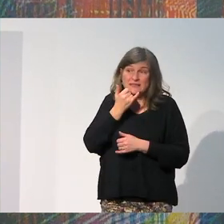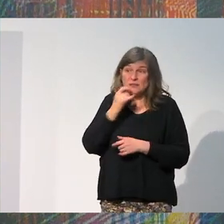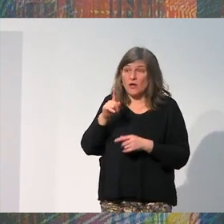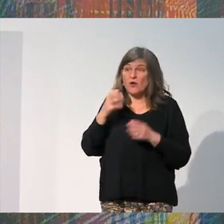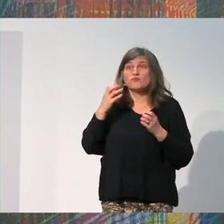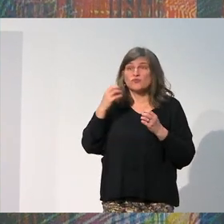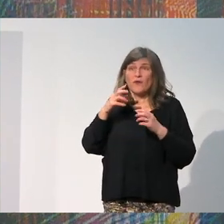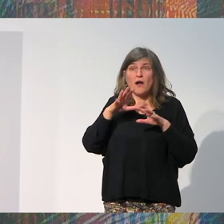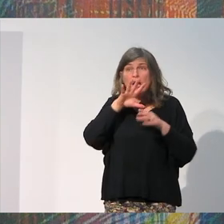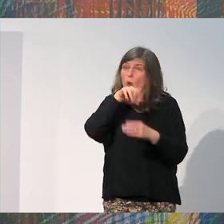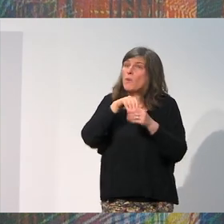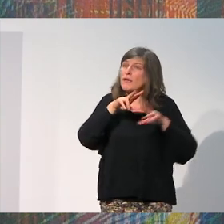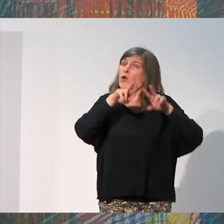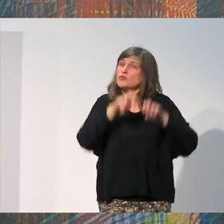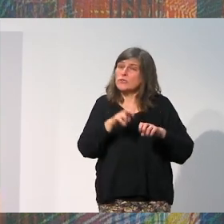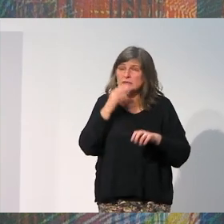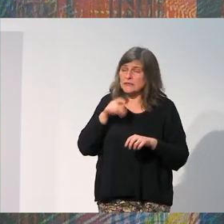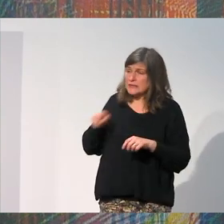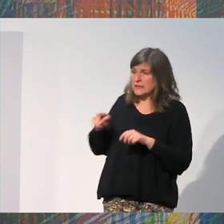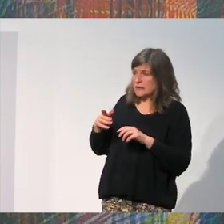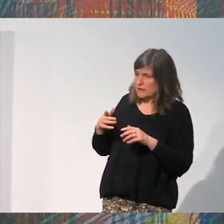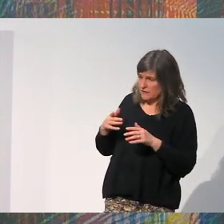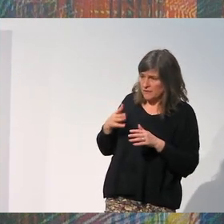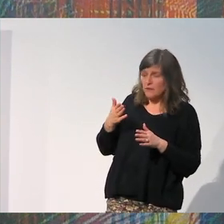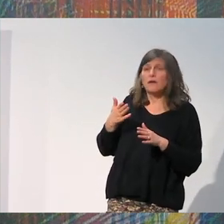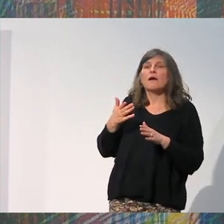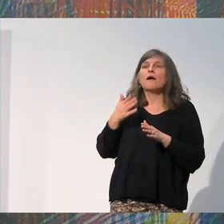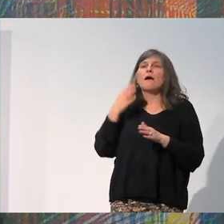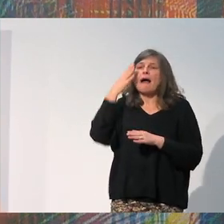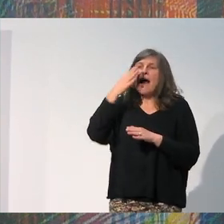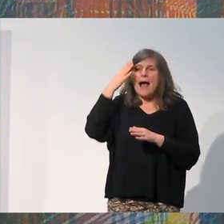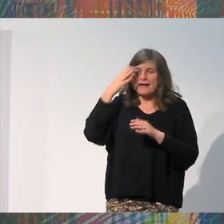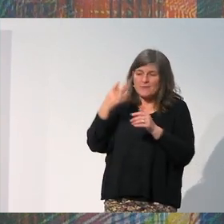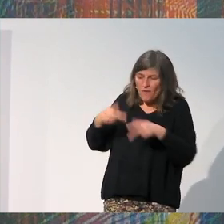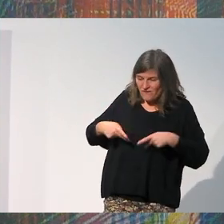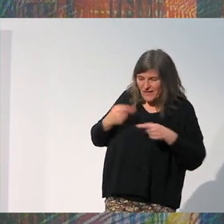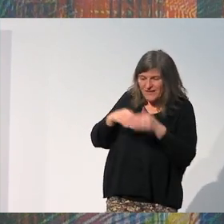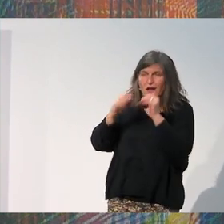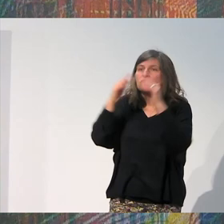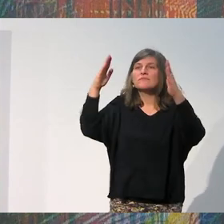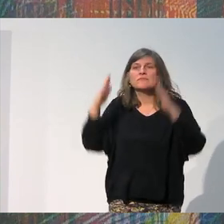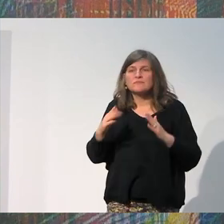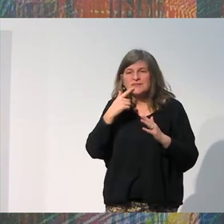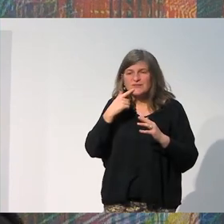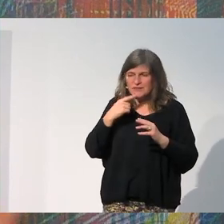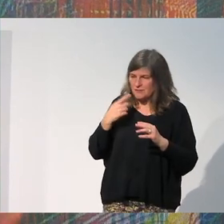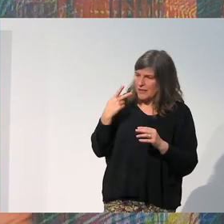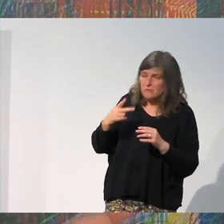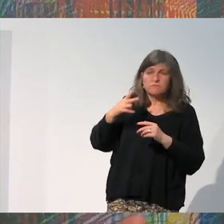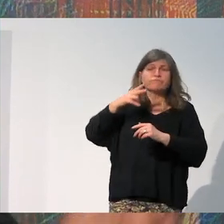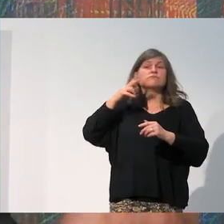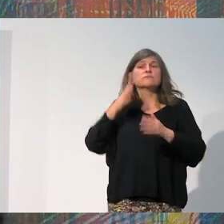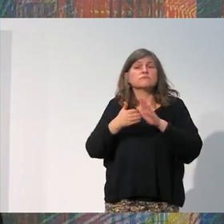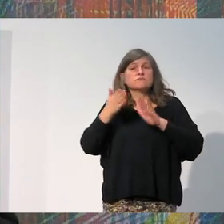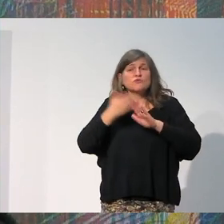compris dans la recherche, de considérer que les animaux domestiques sont moins naturels que les autres. Le chien, son environnement sauvage, c'est les humains, les